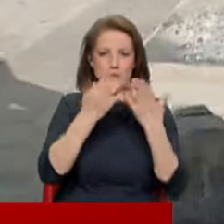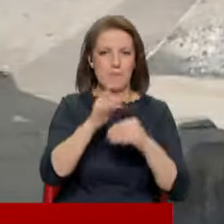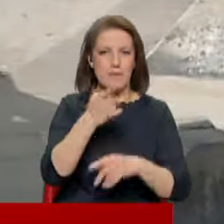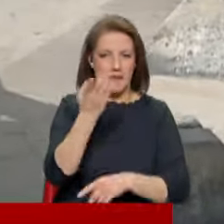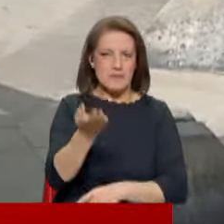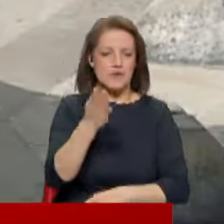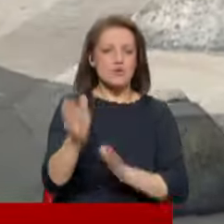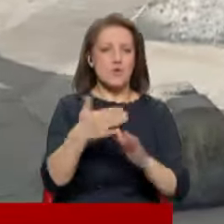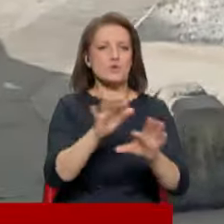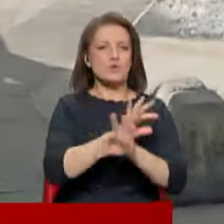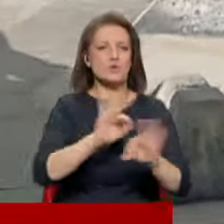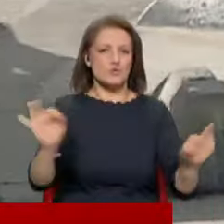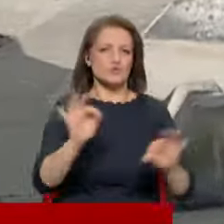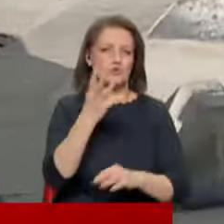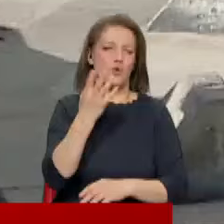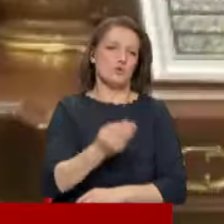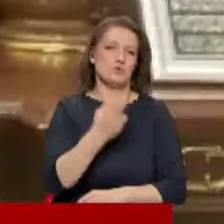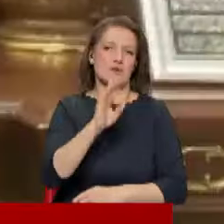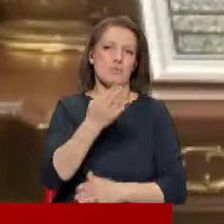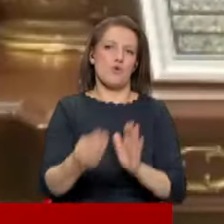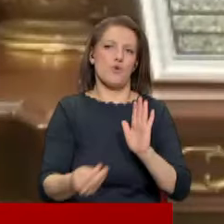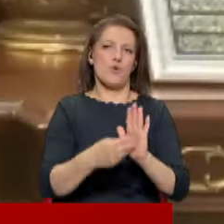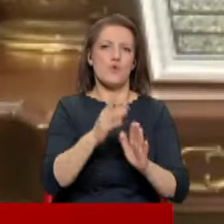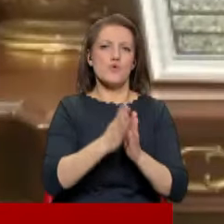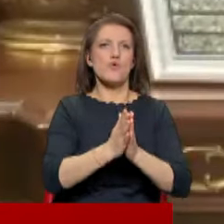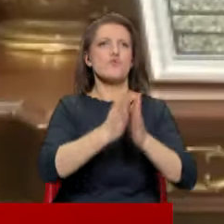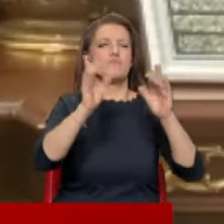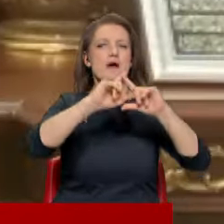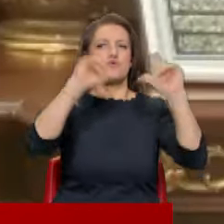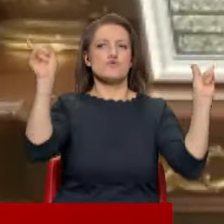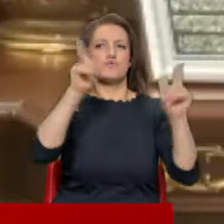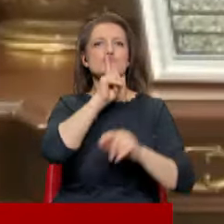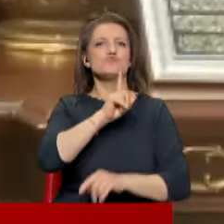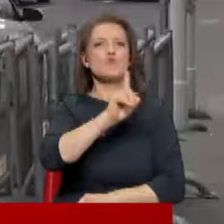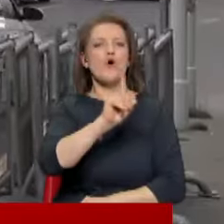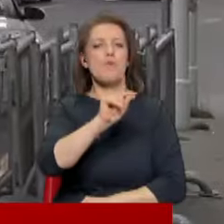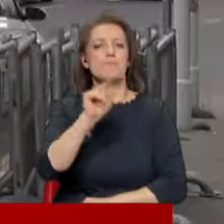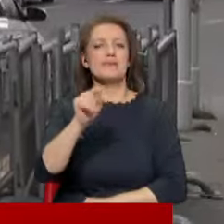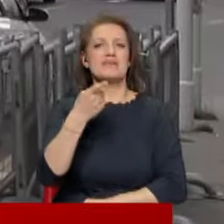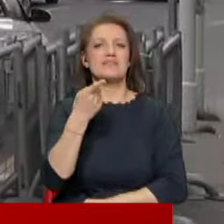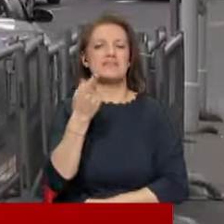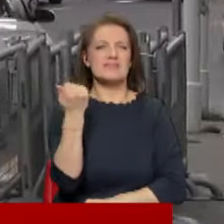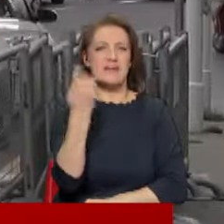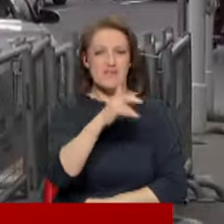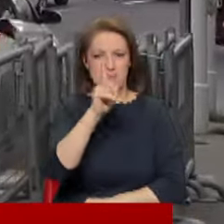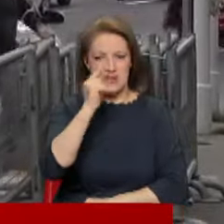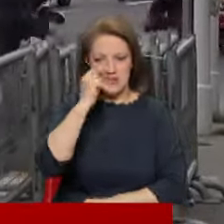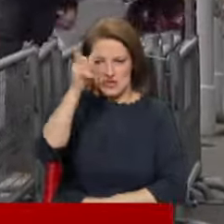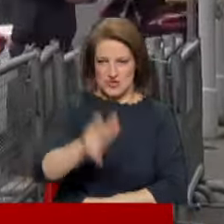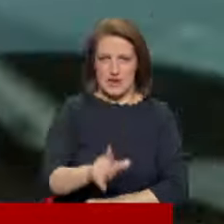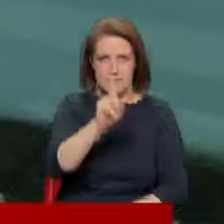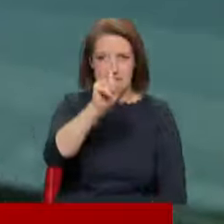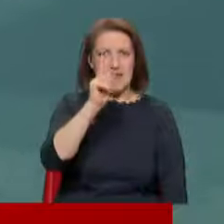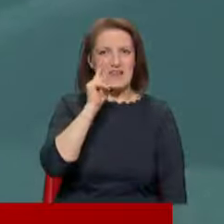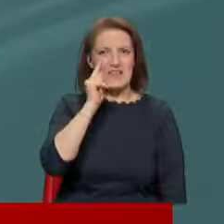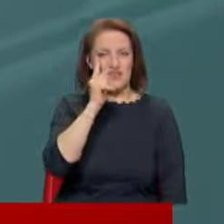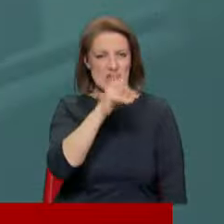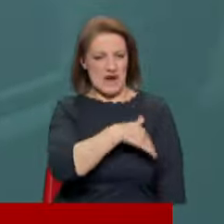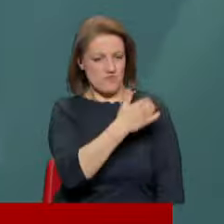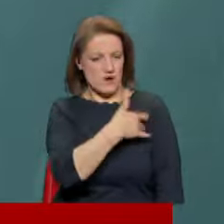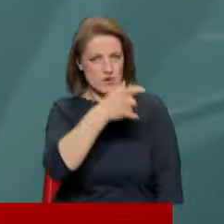ederek yolsuzlukta payı olduğunu raporladı. Koskoca bir kurumu 111 defa işlem yapılmış. Bir kişi, sadece bir tane